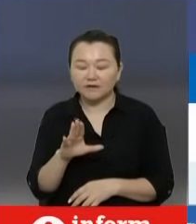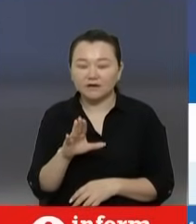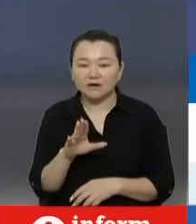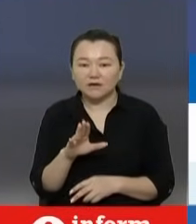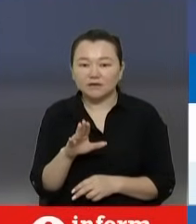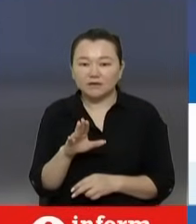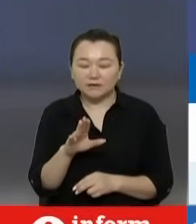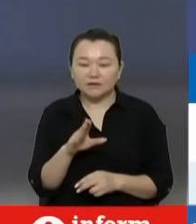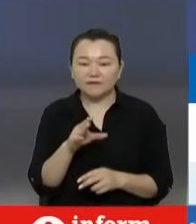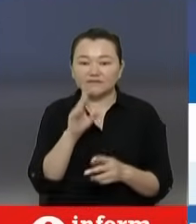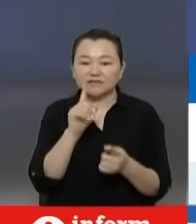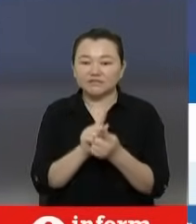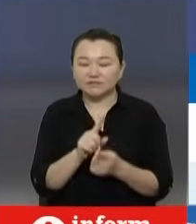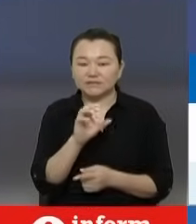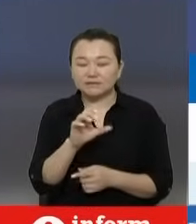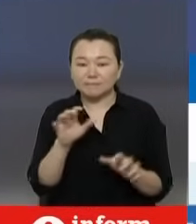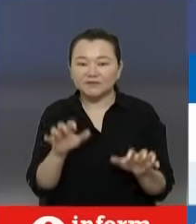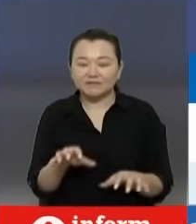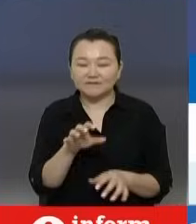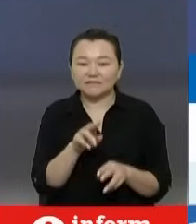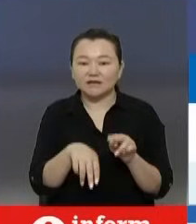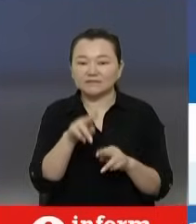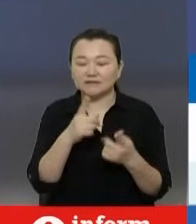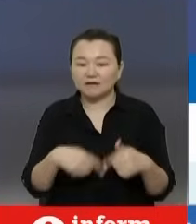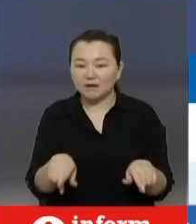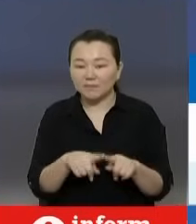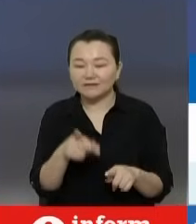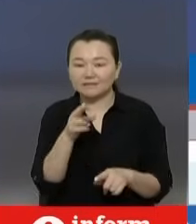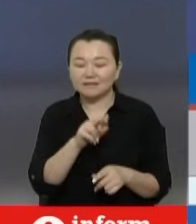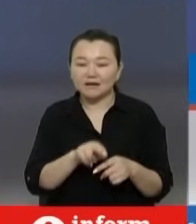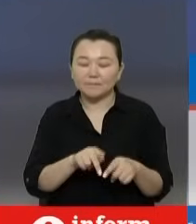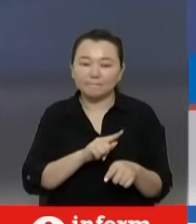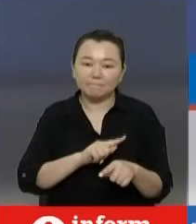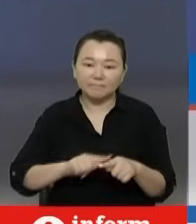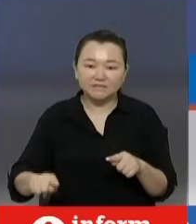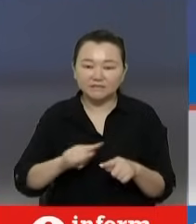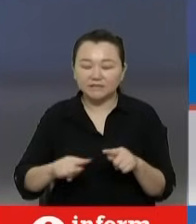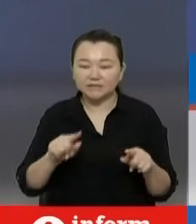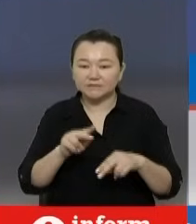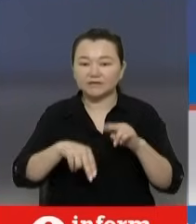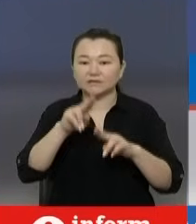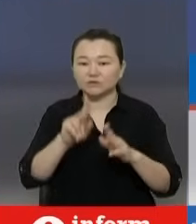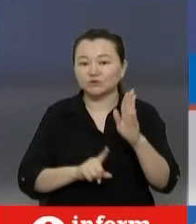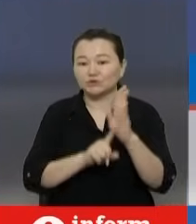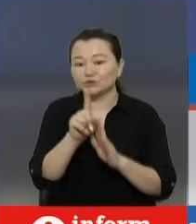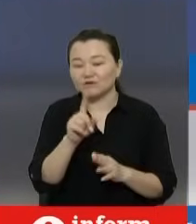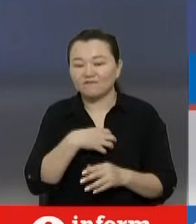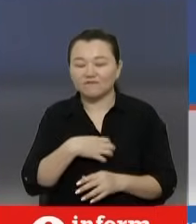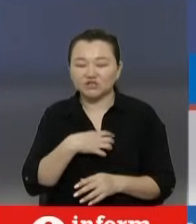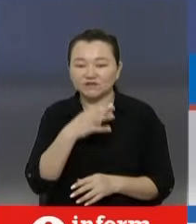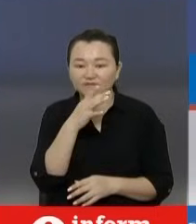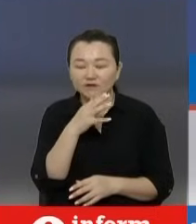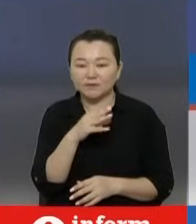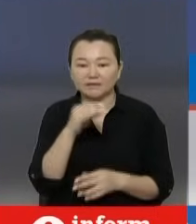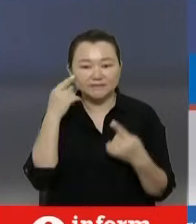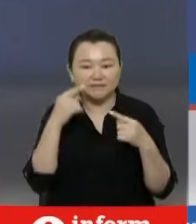Министр Канат Шарлапаев встретился с представителями строительных компаний для незамедлительного начала строительства. Важным этапом является